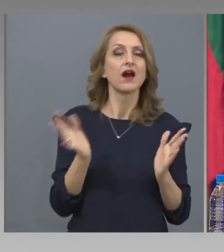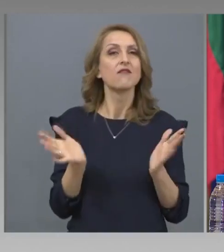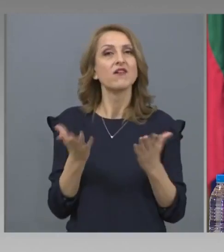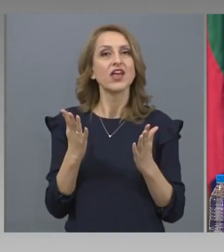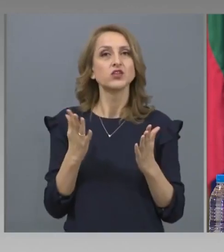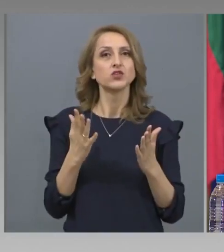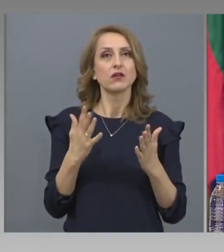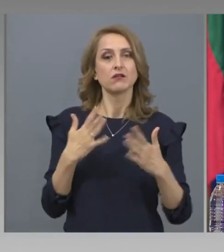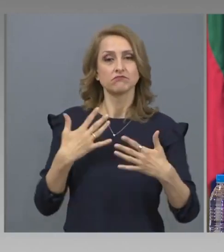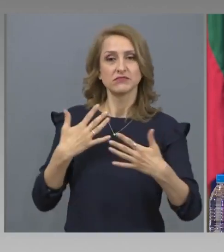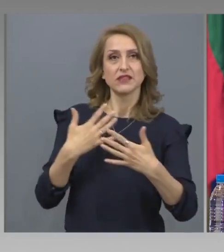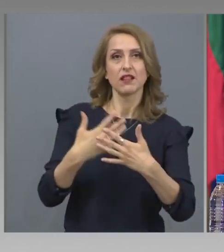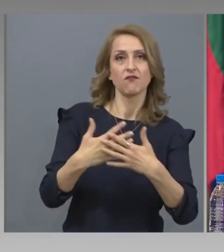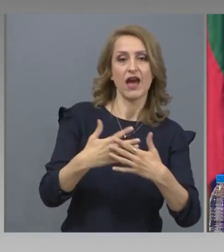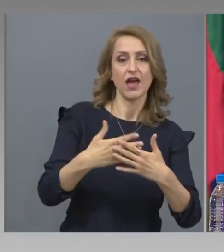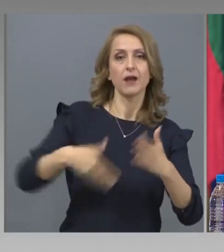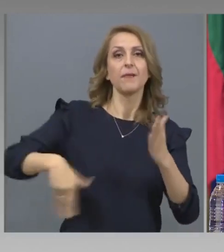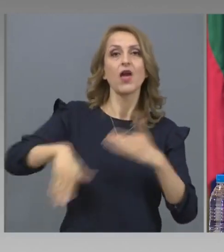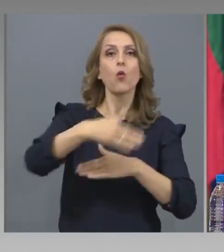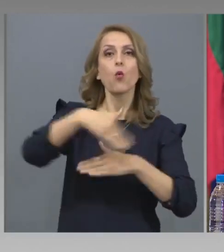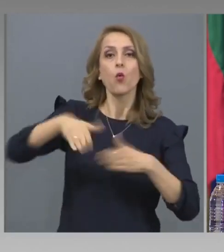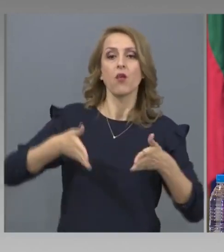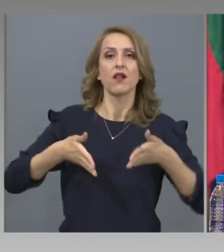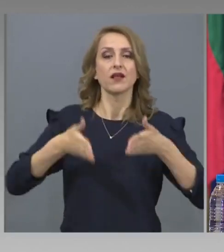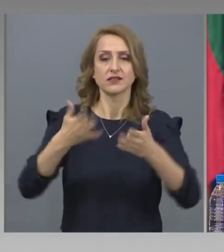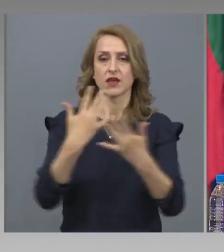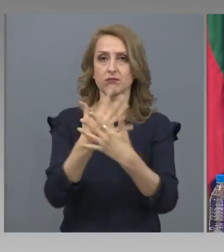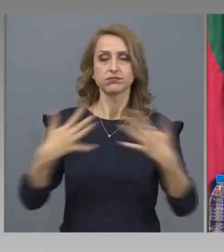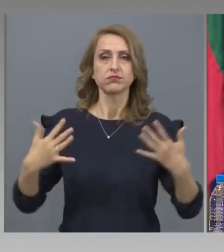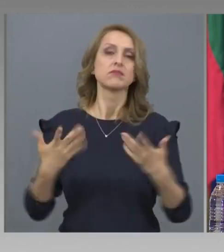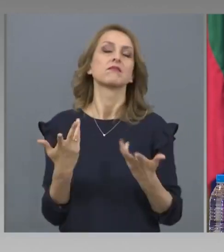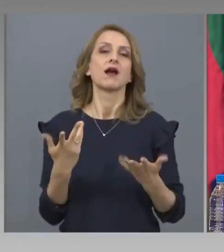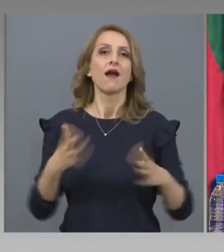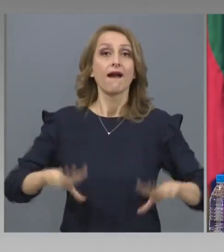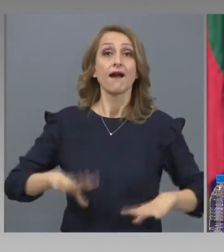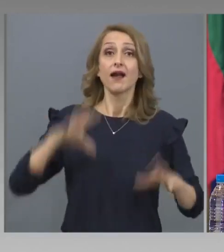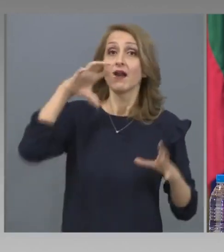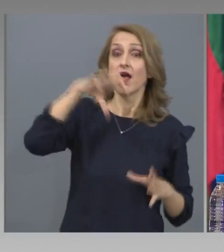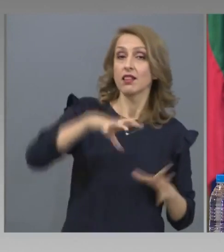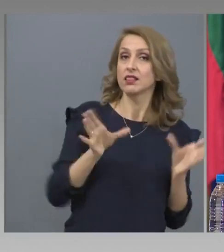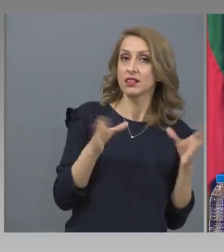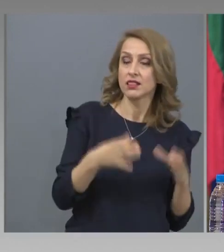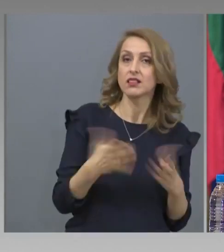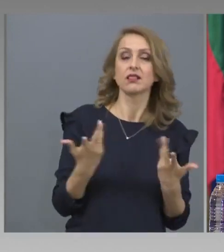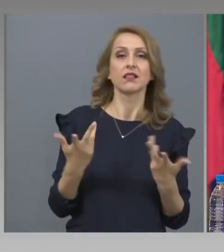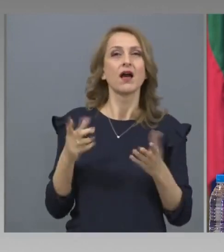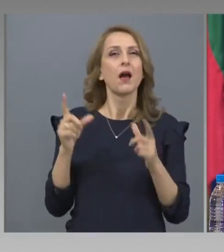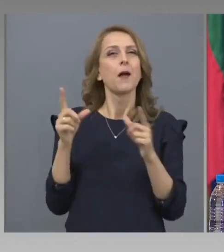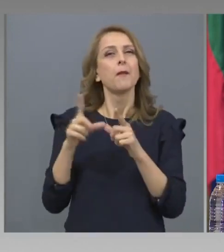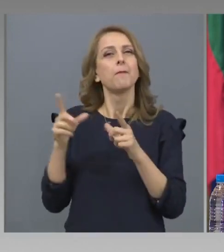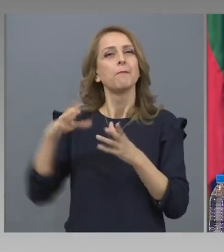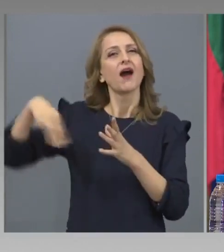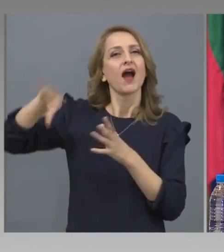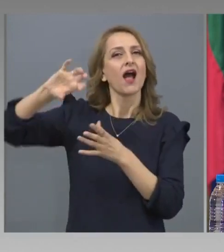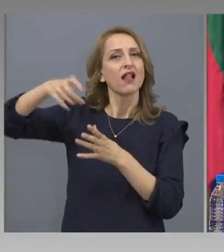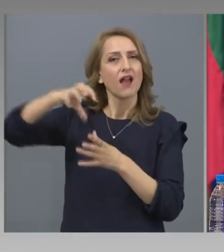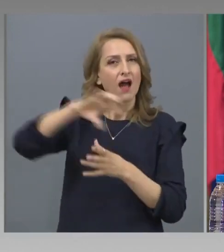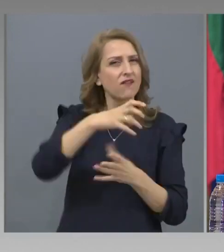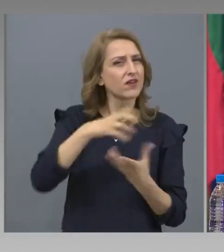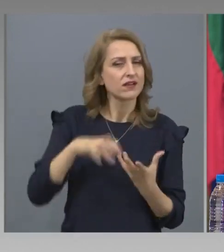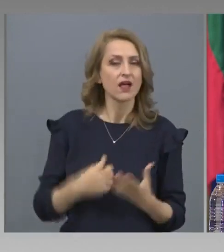заграждаме улица, град, по-малък, по-голям, махала и по този начин ще продължиме да действаме.